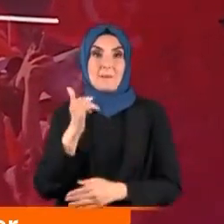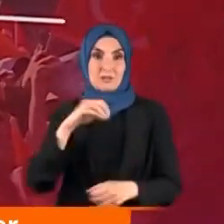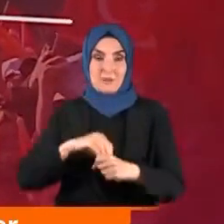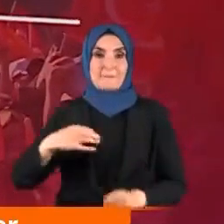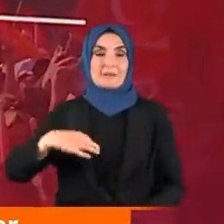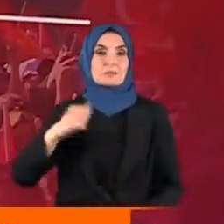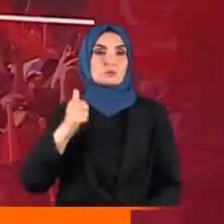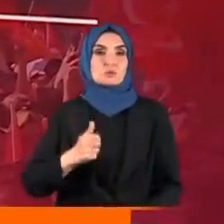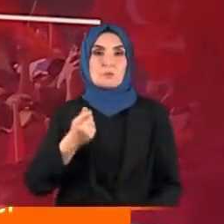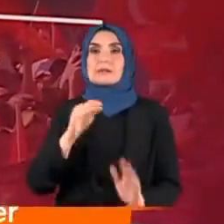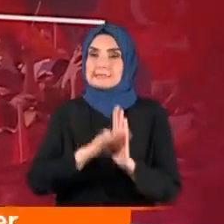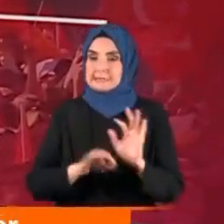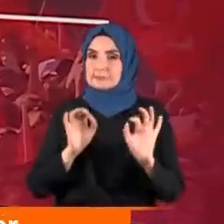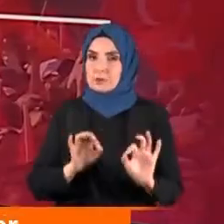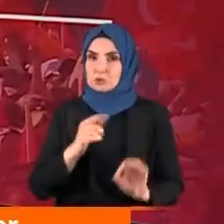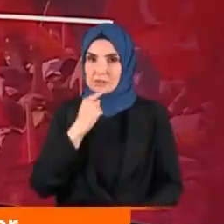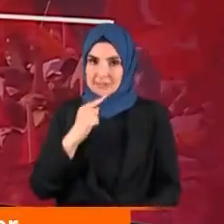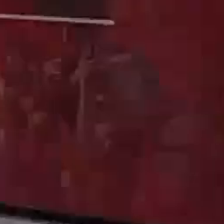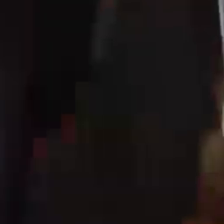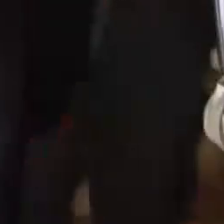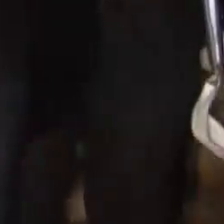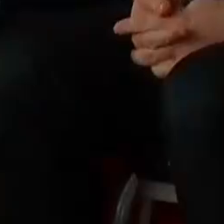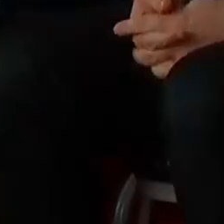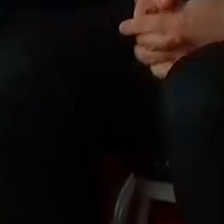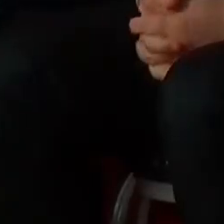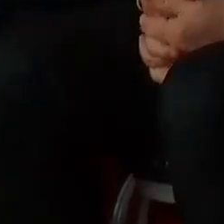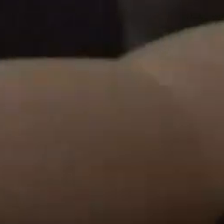ve piyasaları rahatlatacağız dedi.